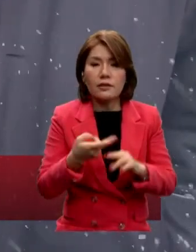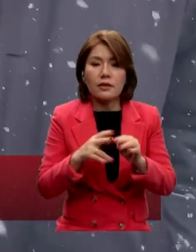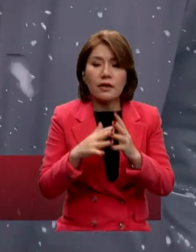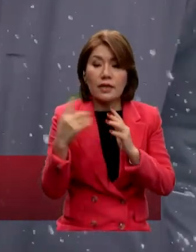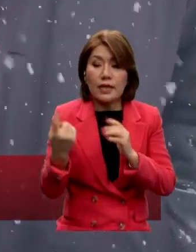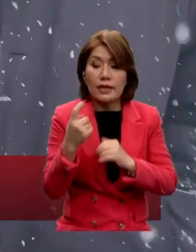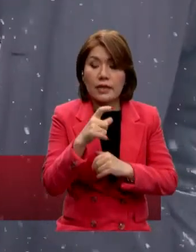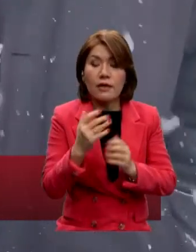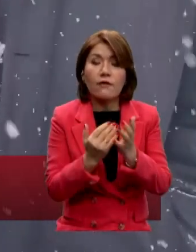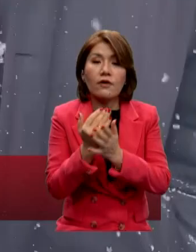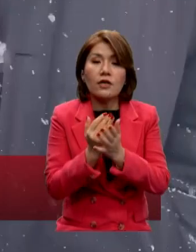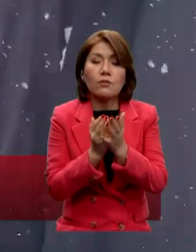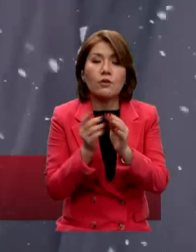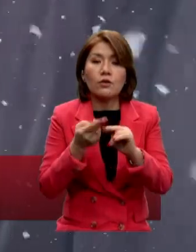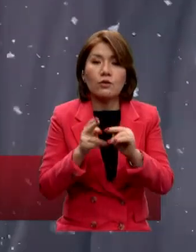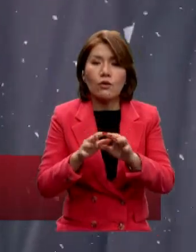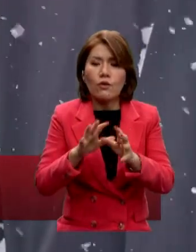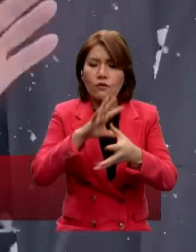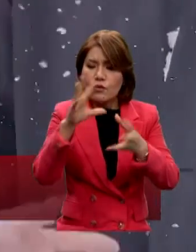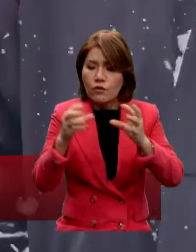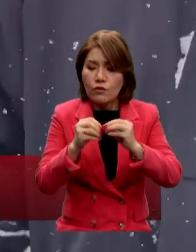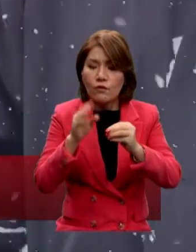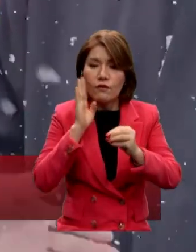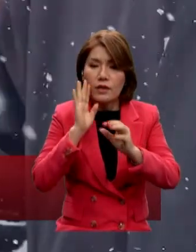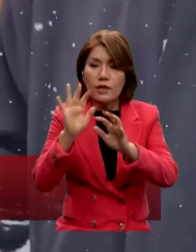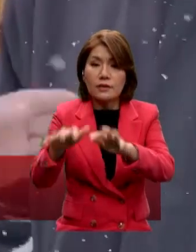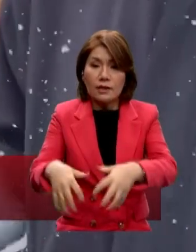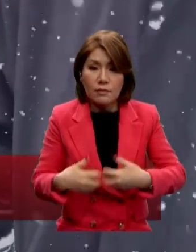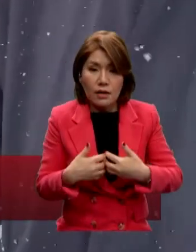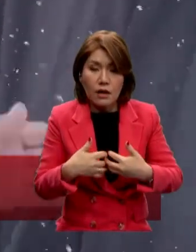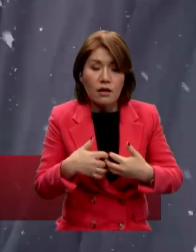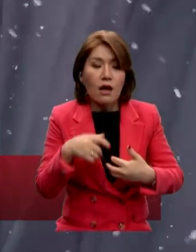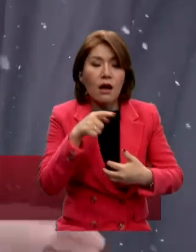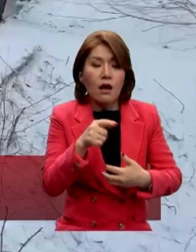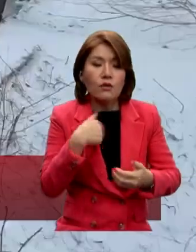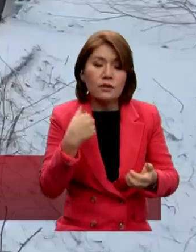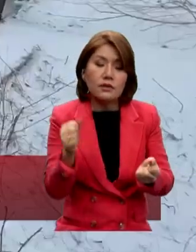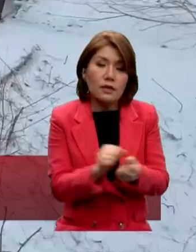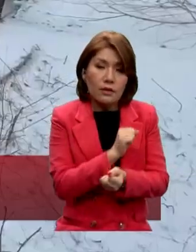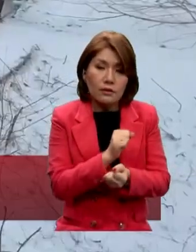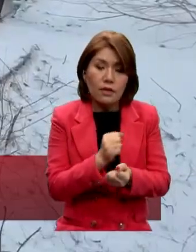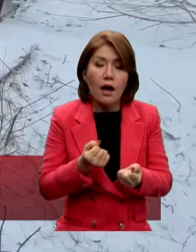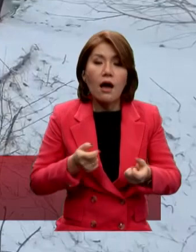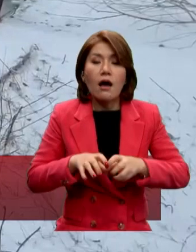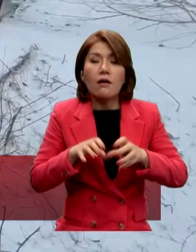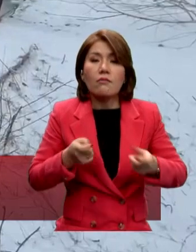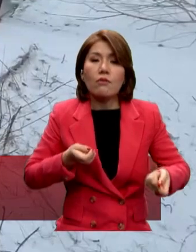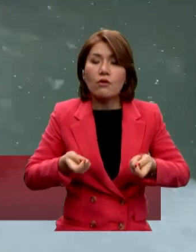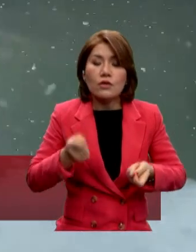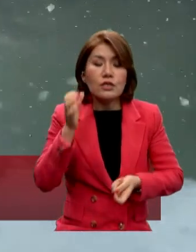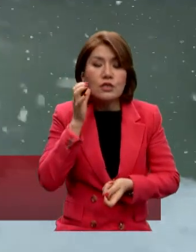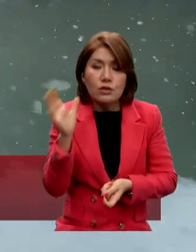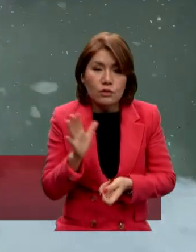Крестьянские хозяйства выше по течению забирают всю воду, а у нас засуха. Слышит ли нас правительство? В акимате Сарысуского